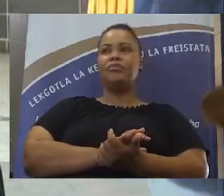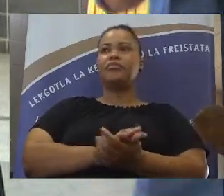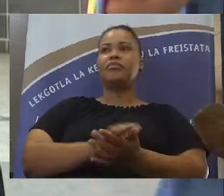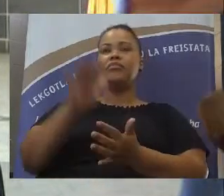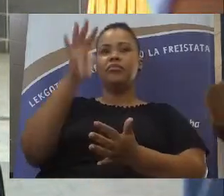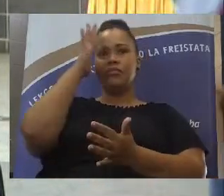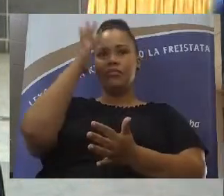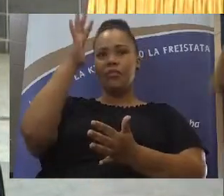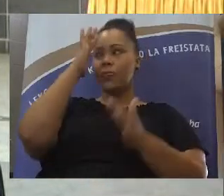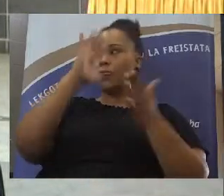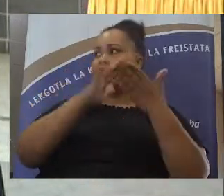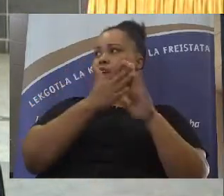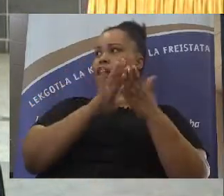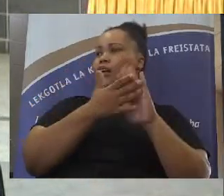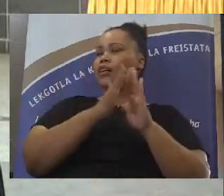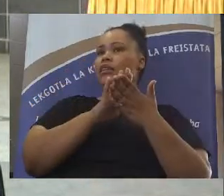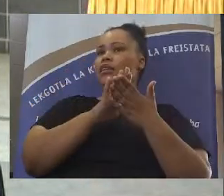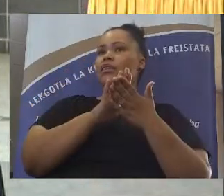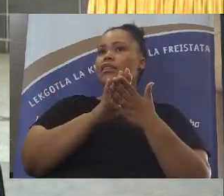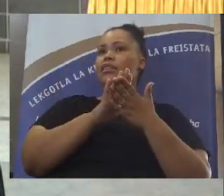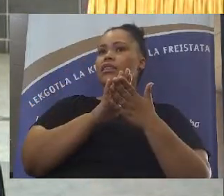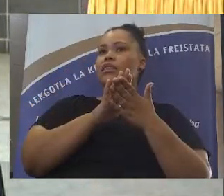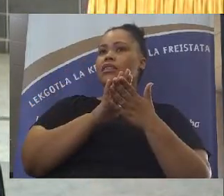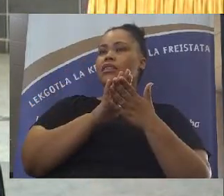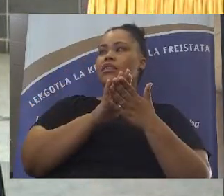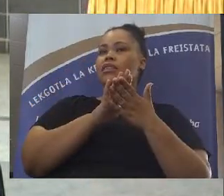Goeiemôre gemeenskap. Thank you, Kalebo. Ja.